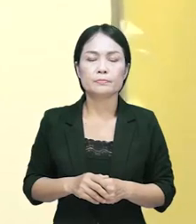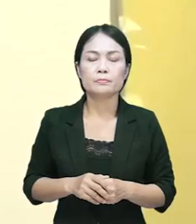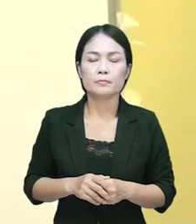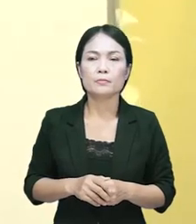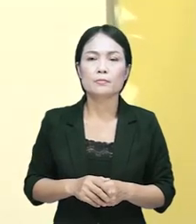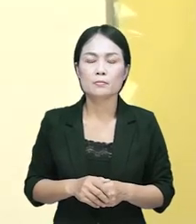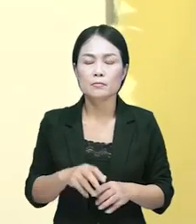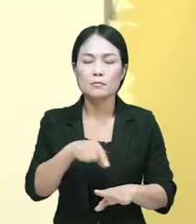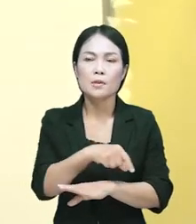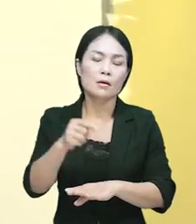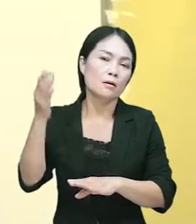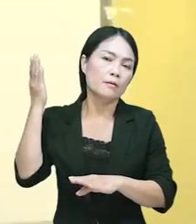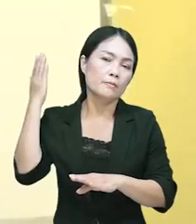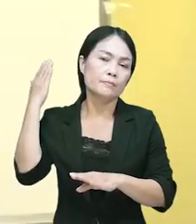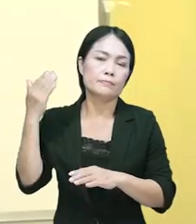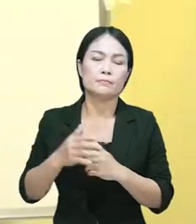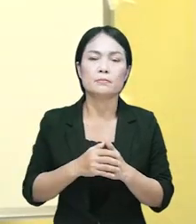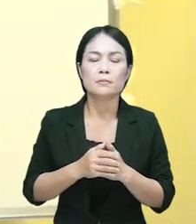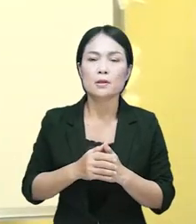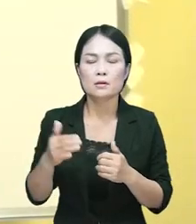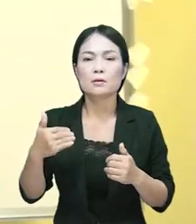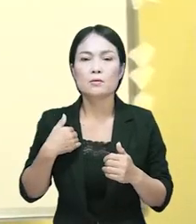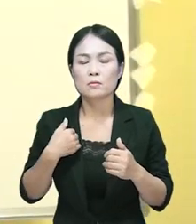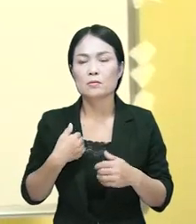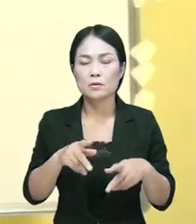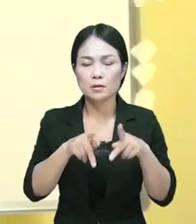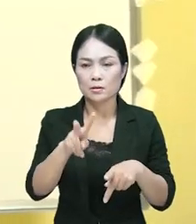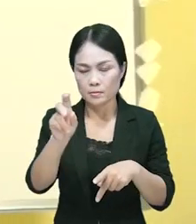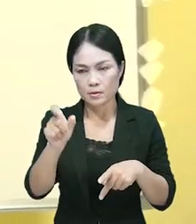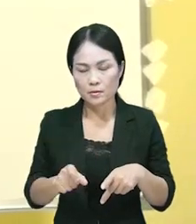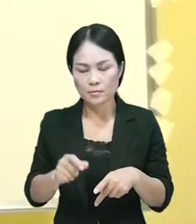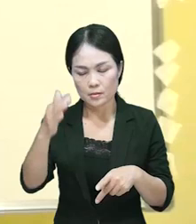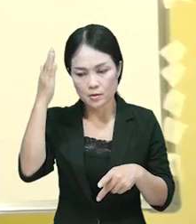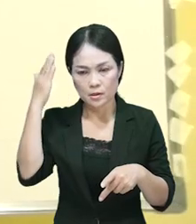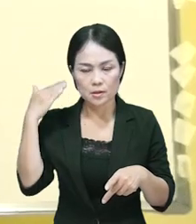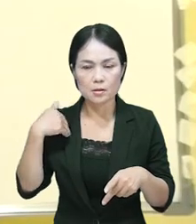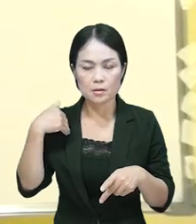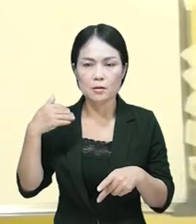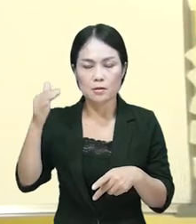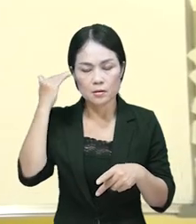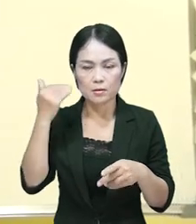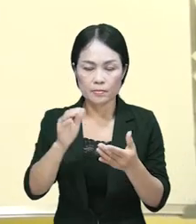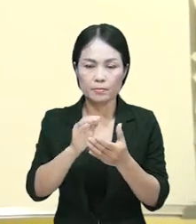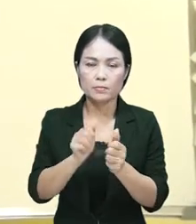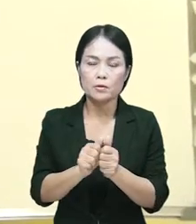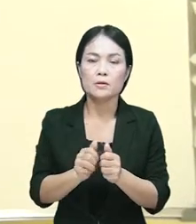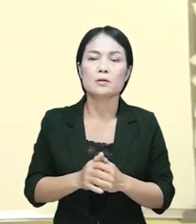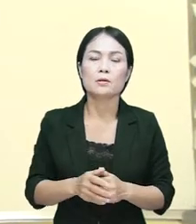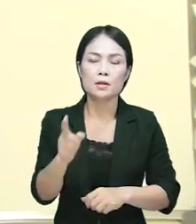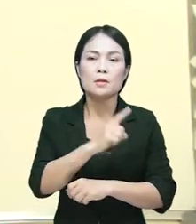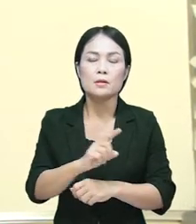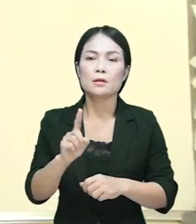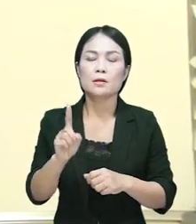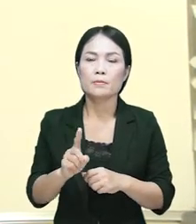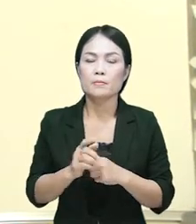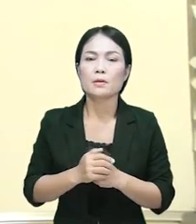ក្នុងកាលកន្លងទៅហើយមានមនុស្ស2នាក់ជាប្តីប្រពន្ធថ្ងៃមួ